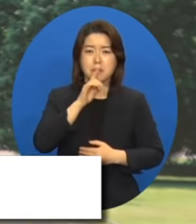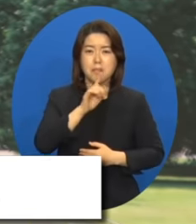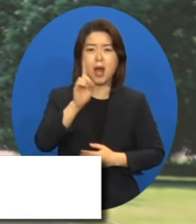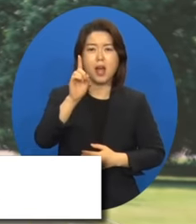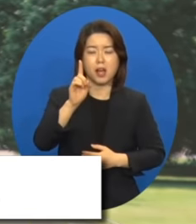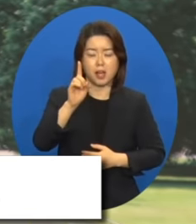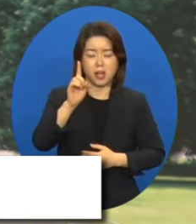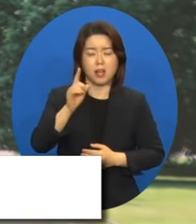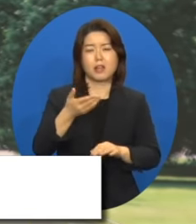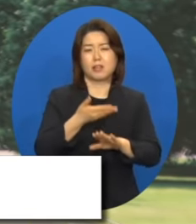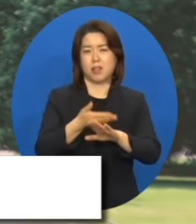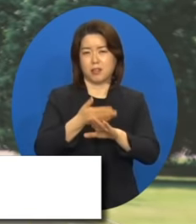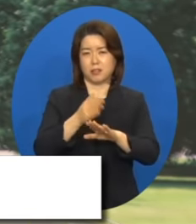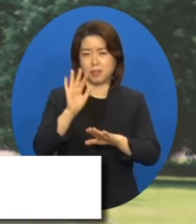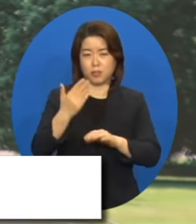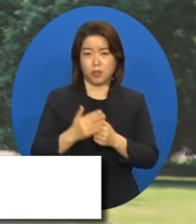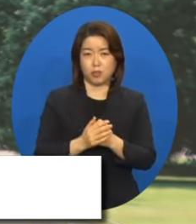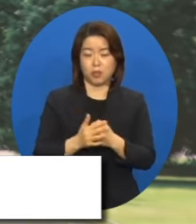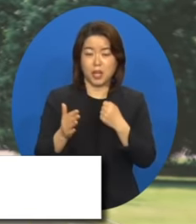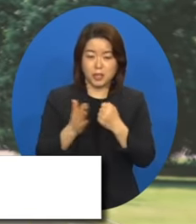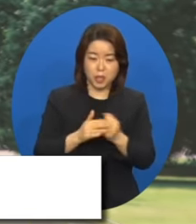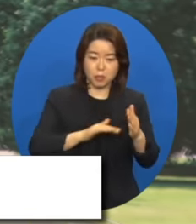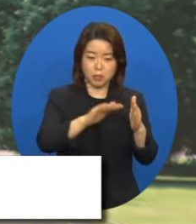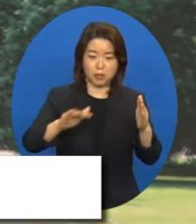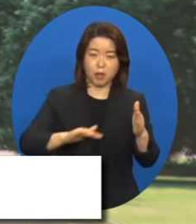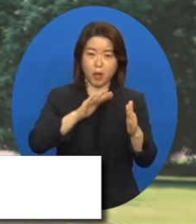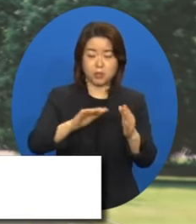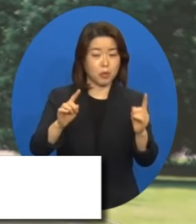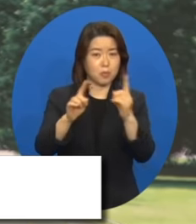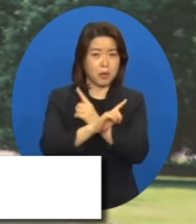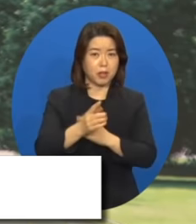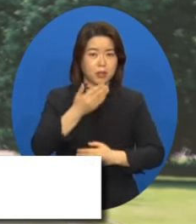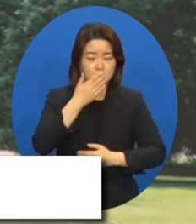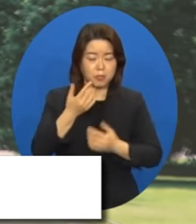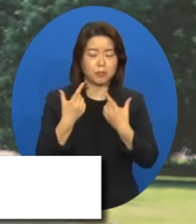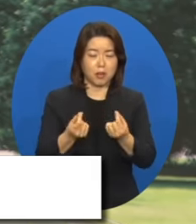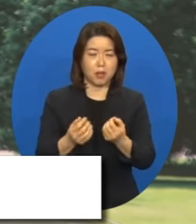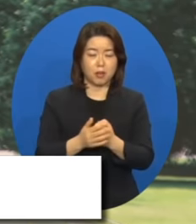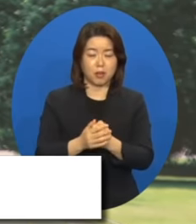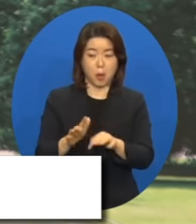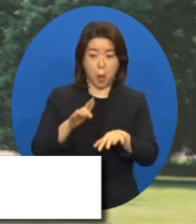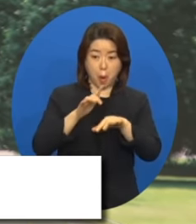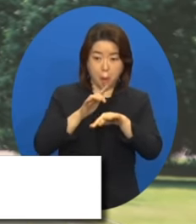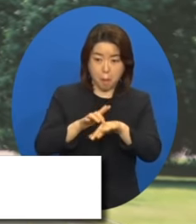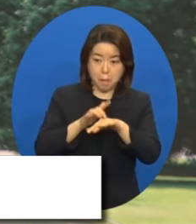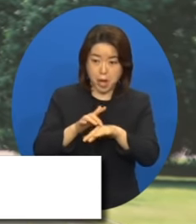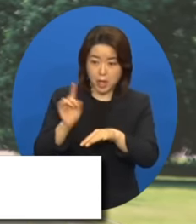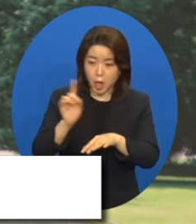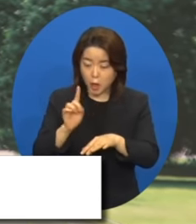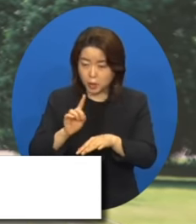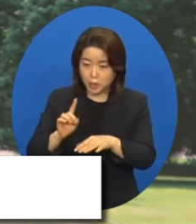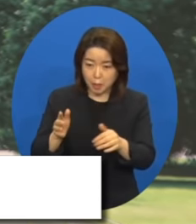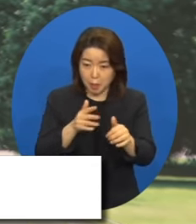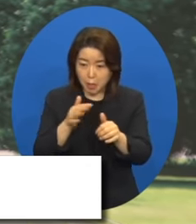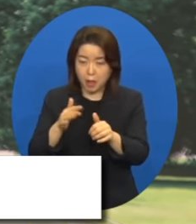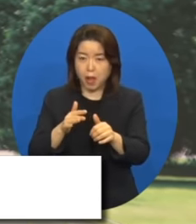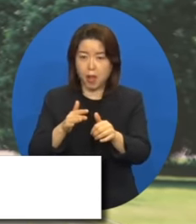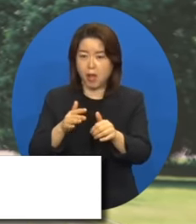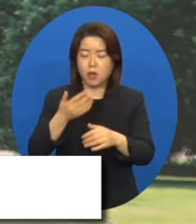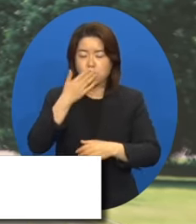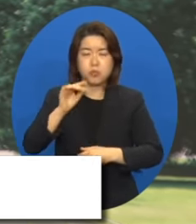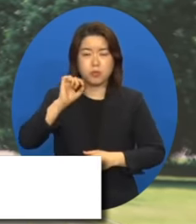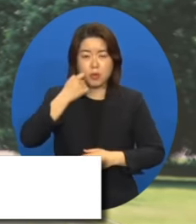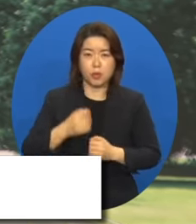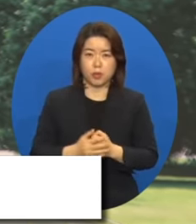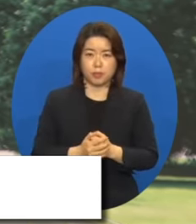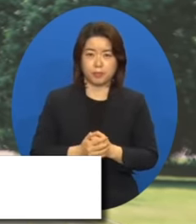달라진다니까요. 그러니까 가정이 변화되는 거죠. 마귀가 어떻게 건드릴 방법이 없는 거죠. 어느 여성도님의